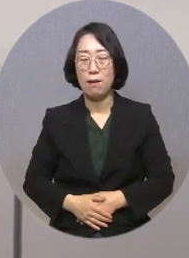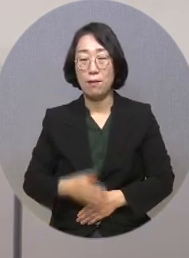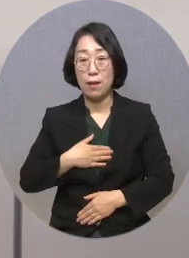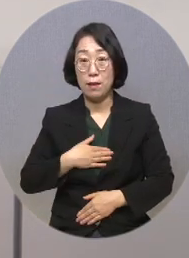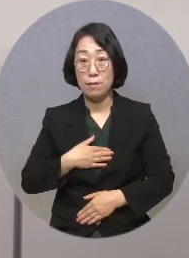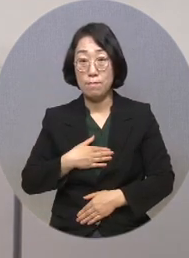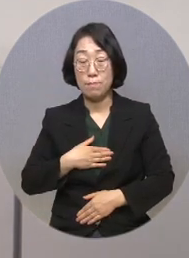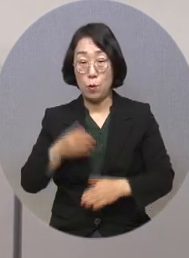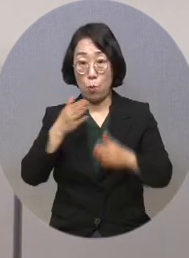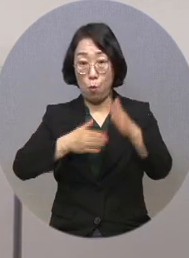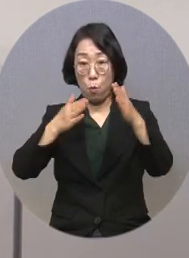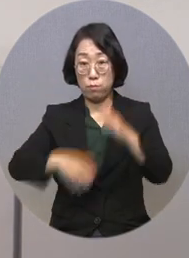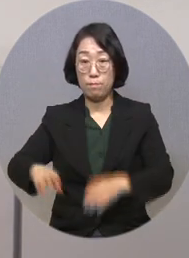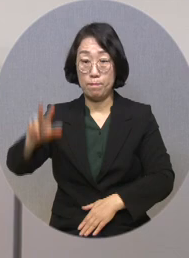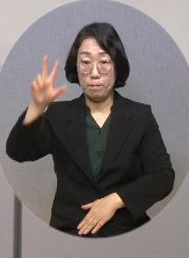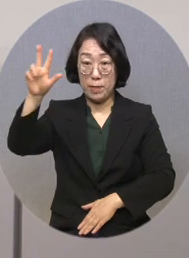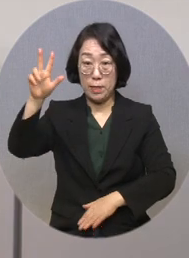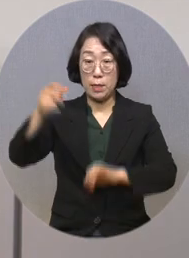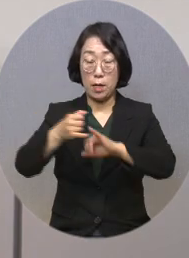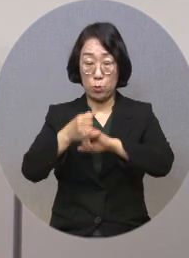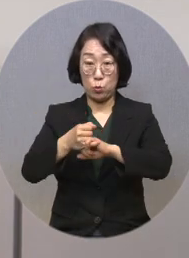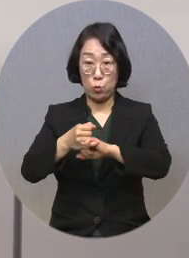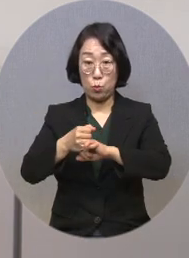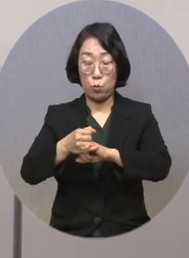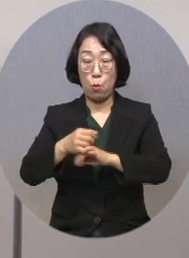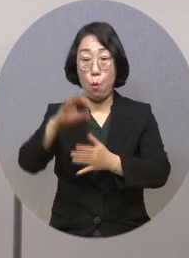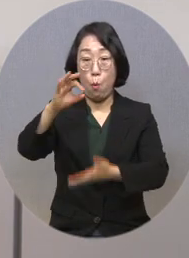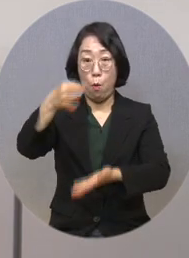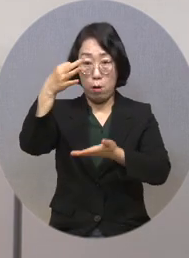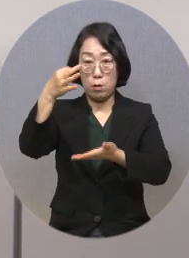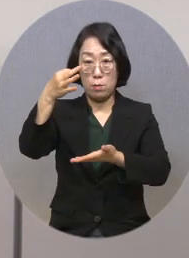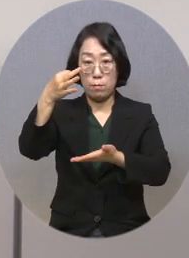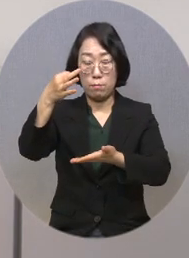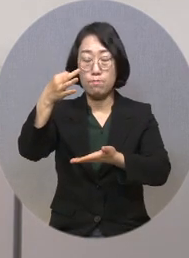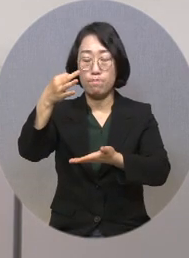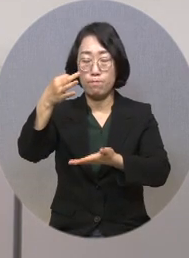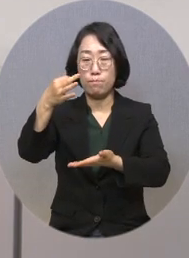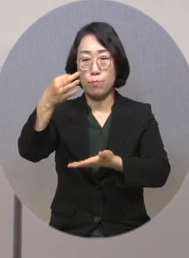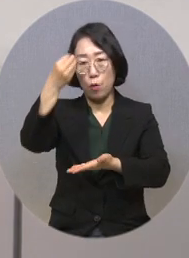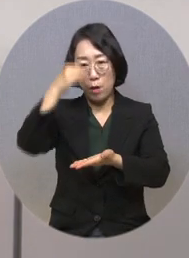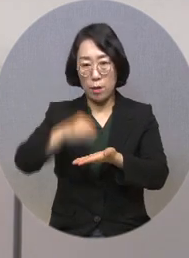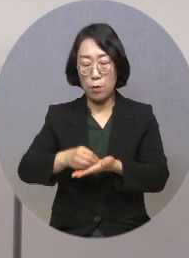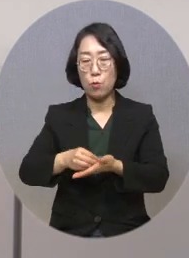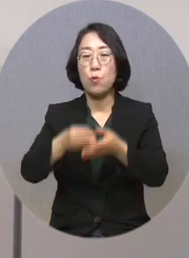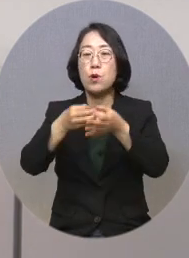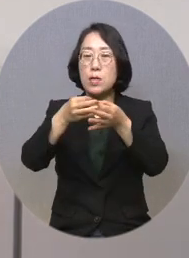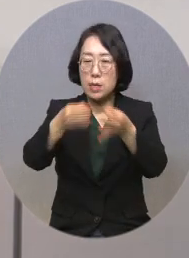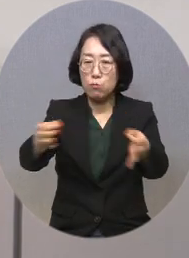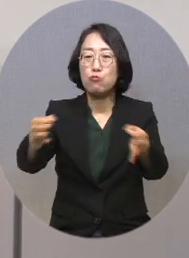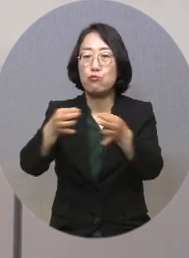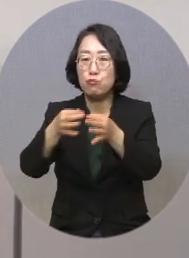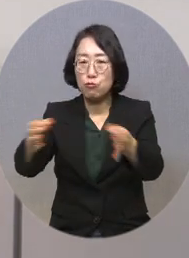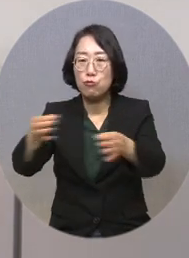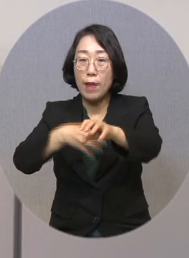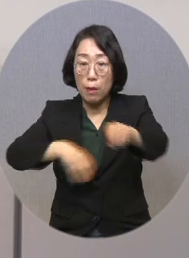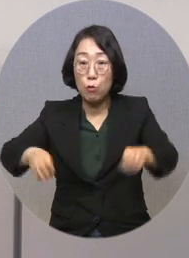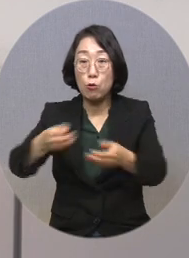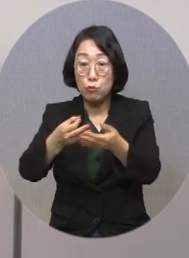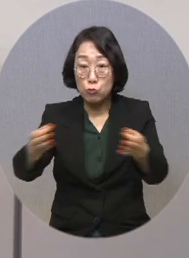공약으로 시장급여도 반납해 기부하면서 일 잘하고